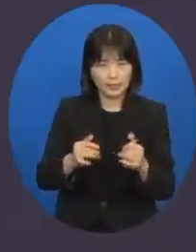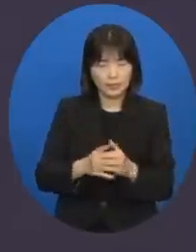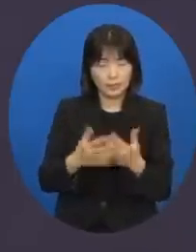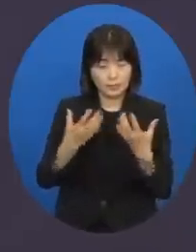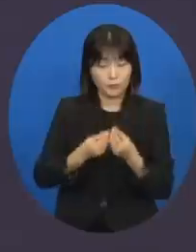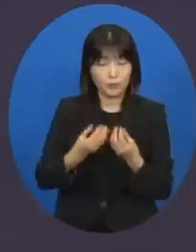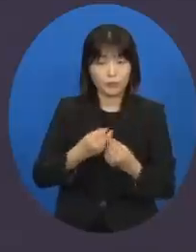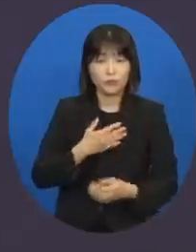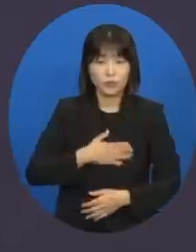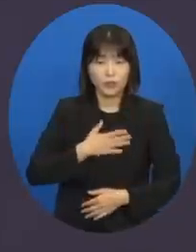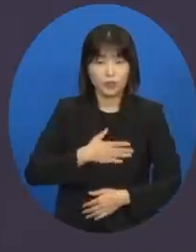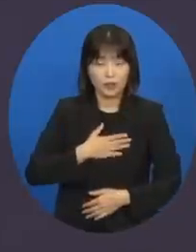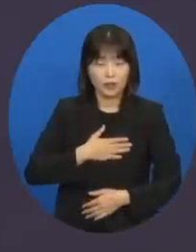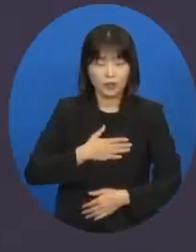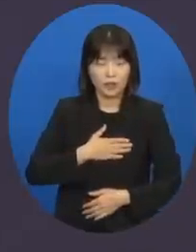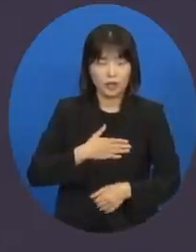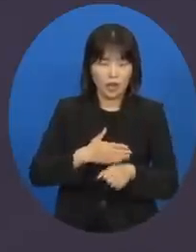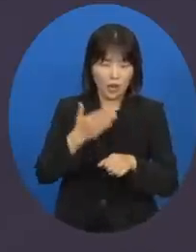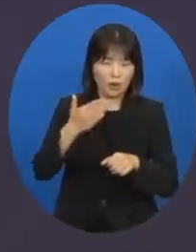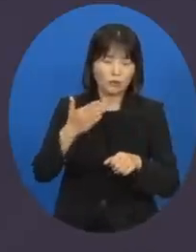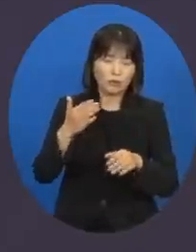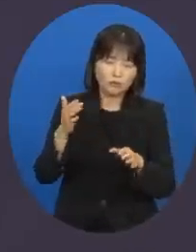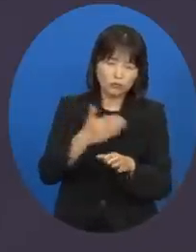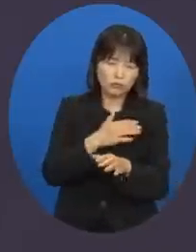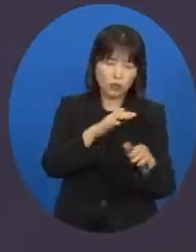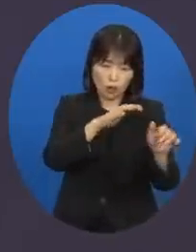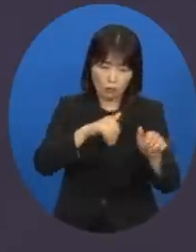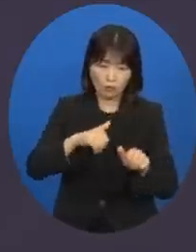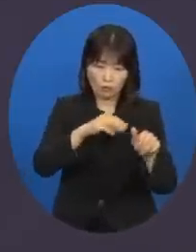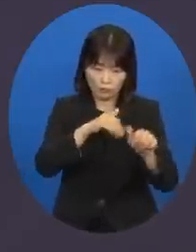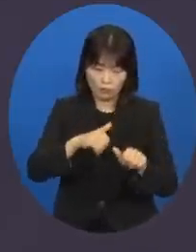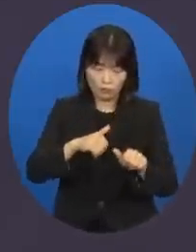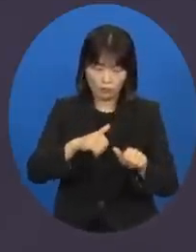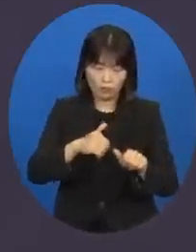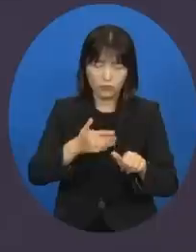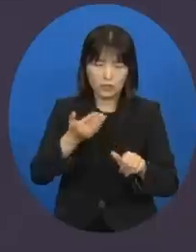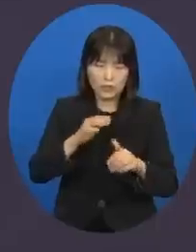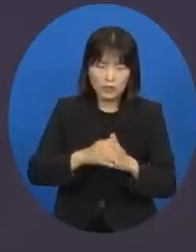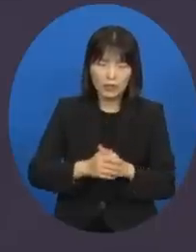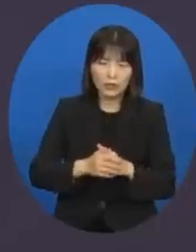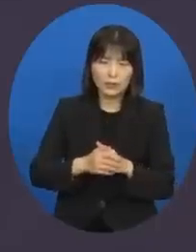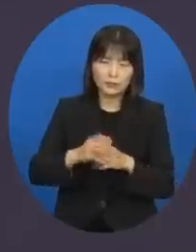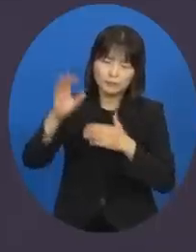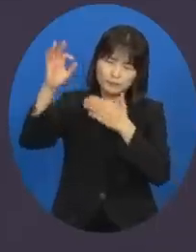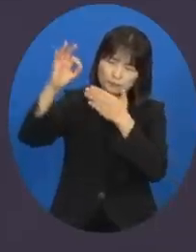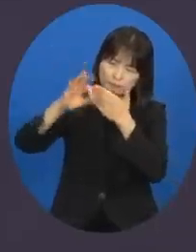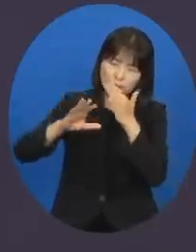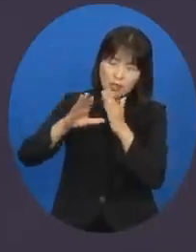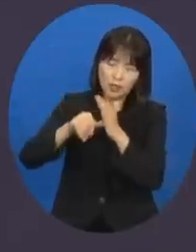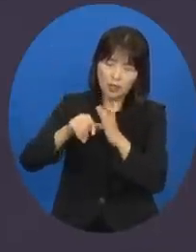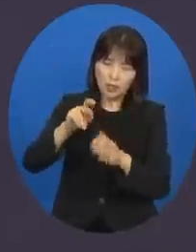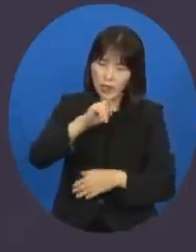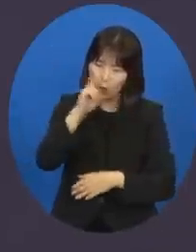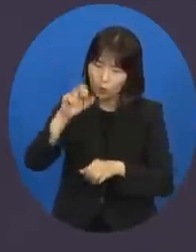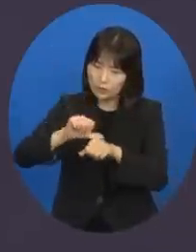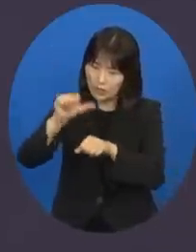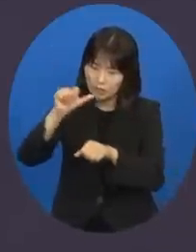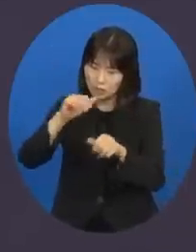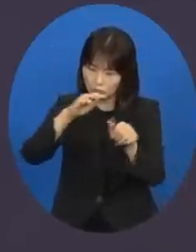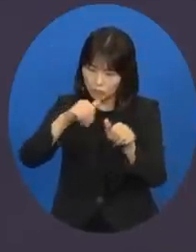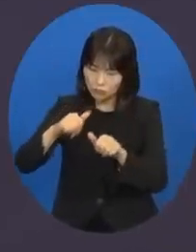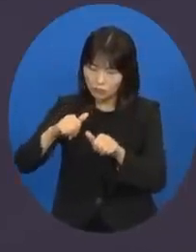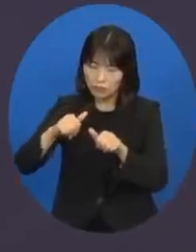포도원 품꾼들이 부름을 받잖아요. 근데 거의 이제 저물, 해가 저물 때 오후 5시에 부름 받는 품꾼이